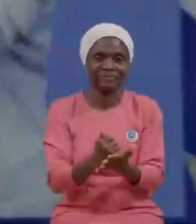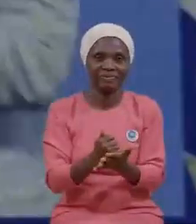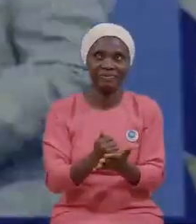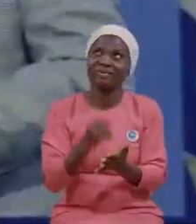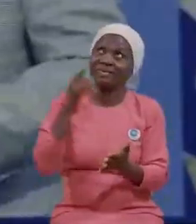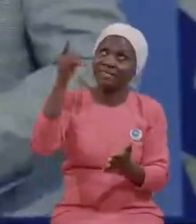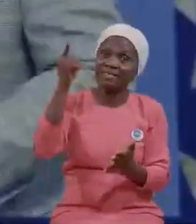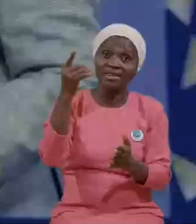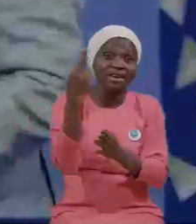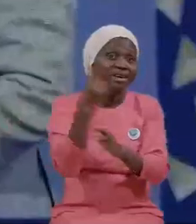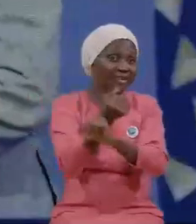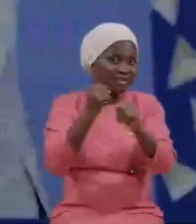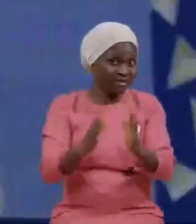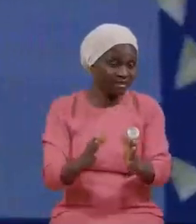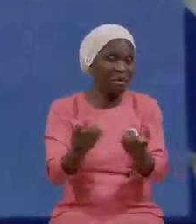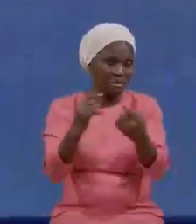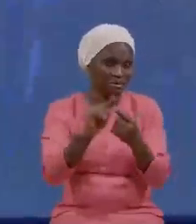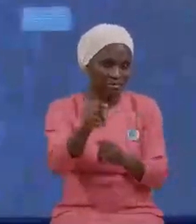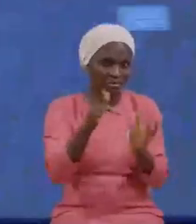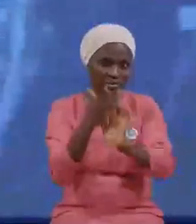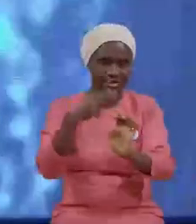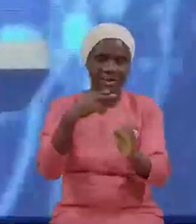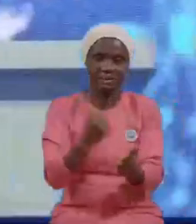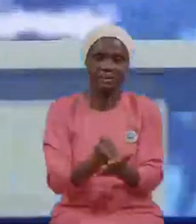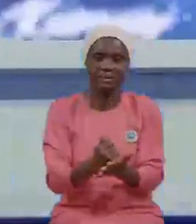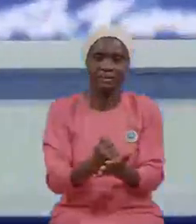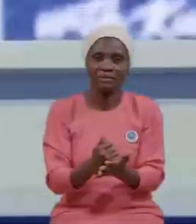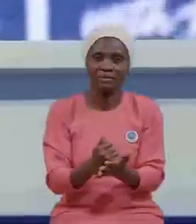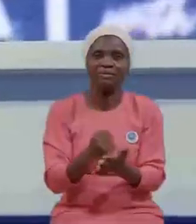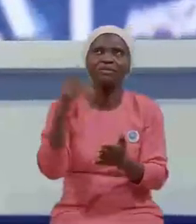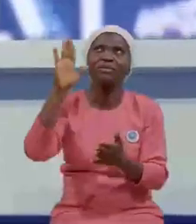pour toi. Quel est son nom?